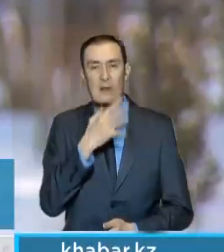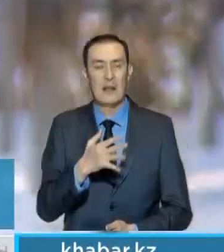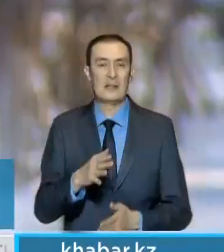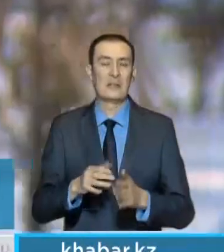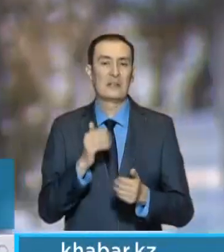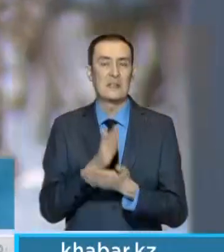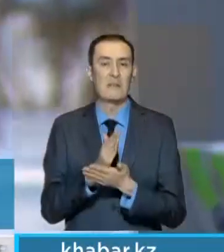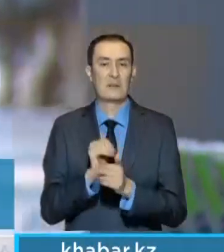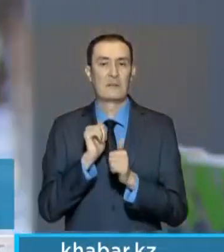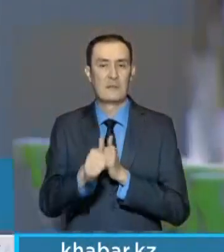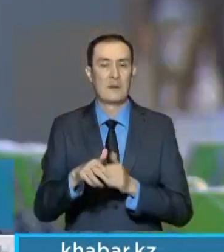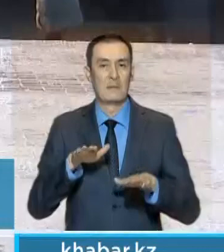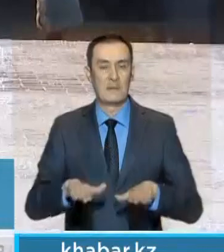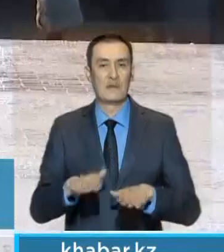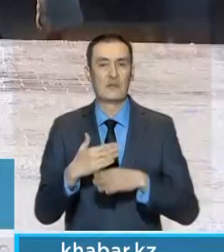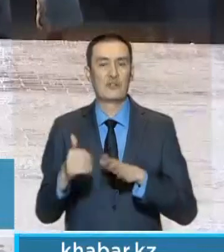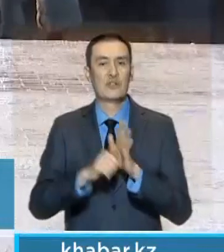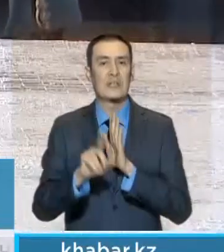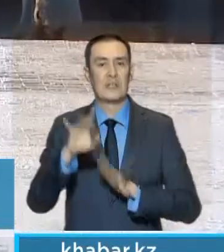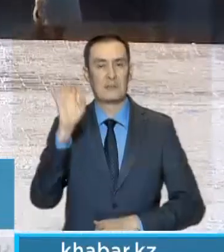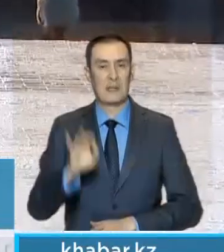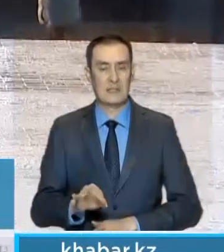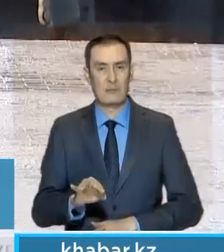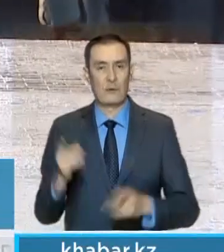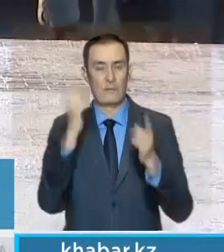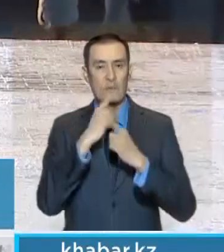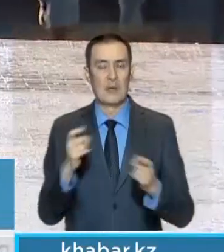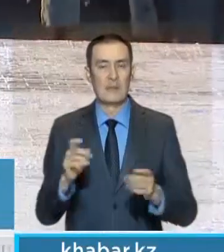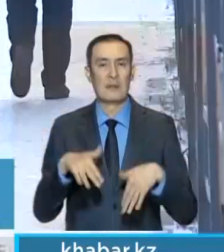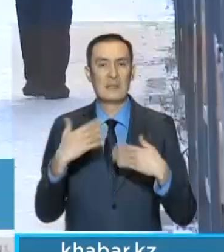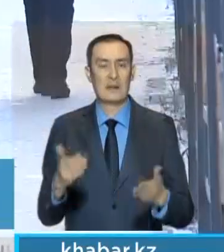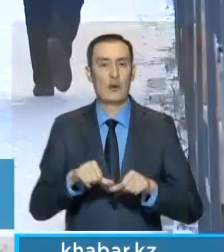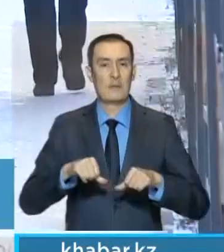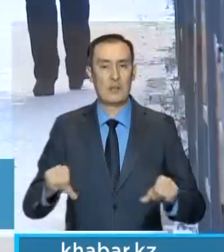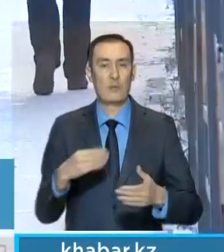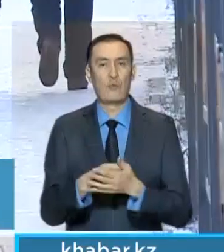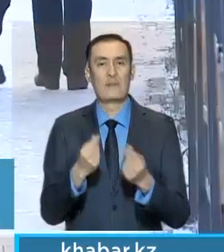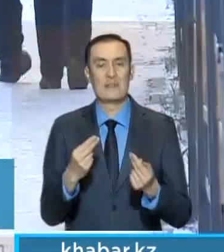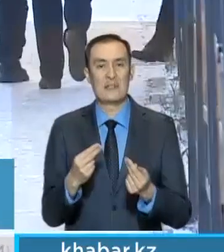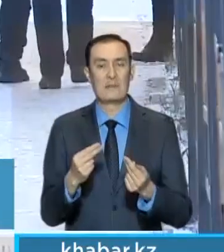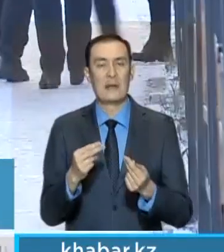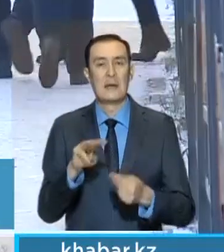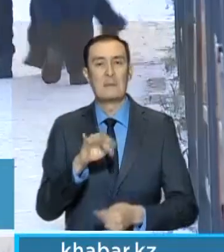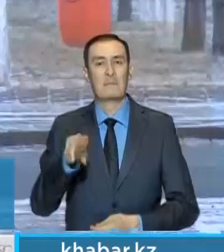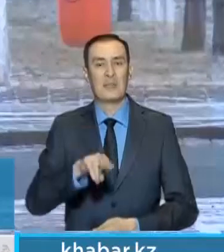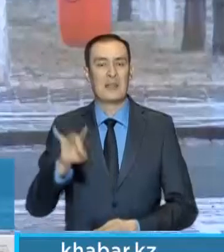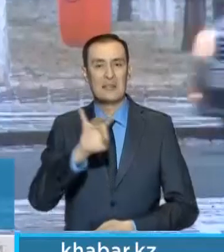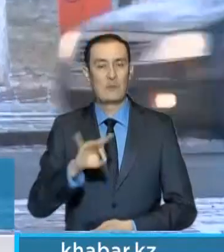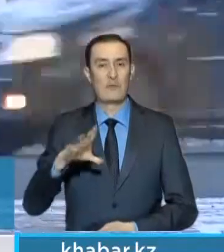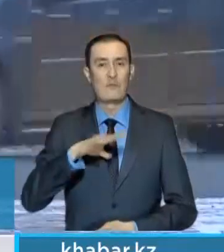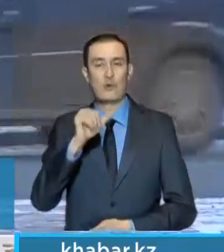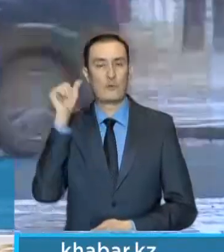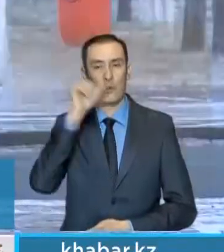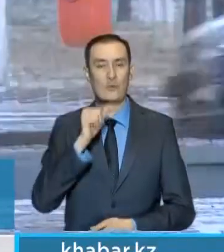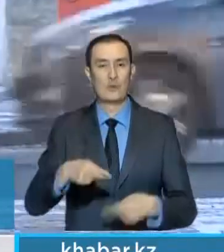занимает лидирующую позицию с долей в 61% Согласно информации предоставленной комитетом по инвестициям Мида Республики в прошлом году было